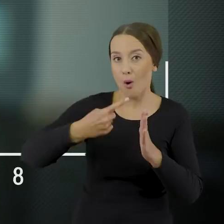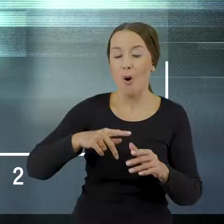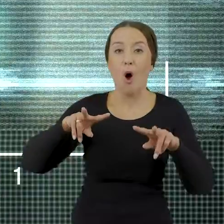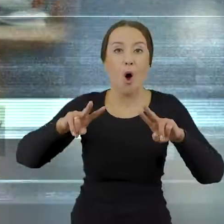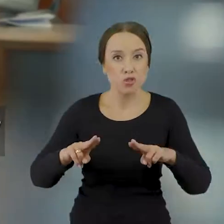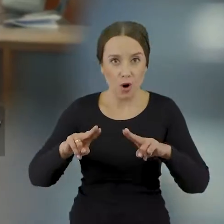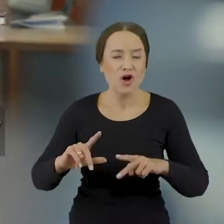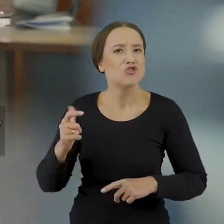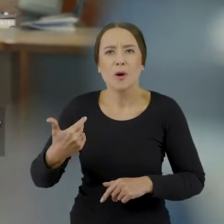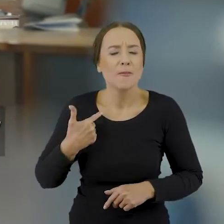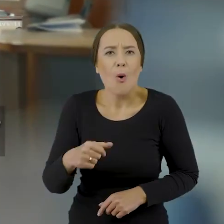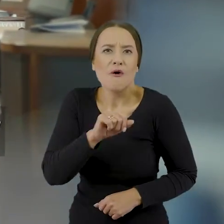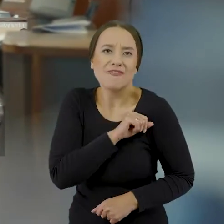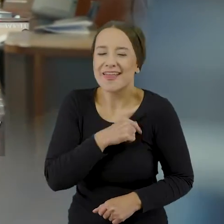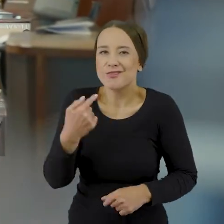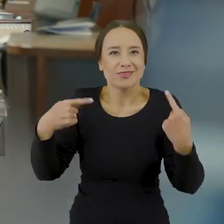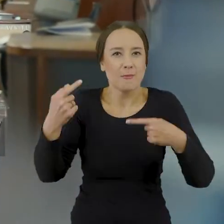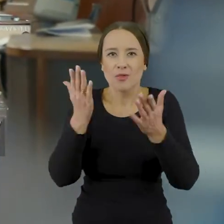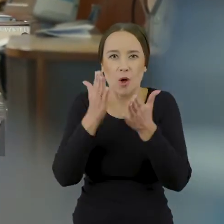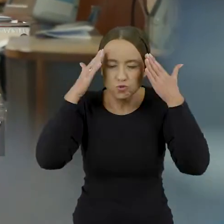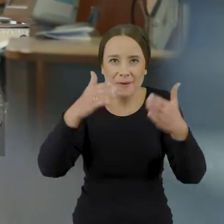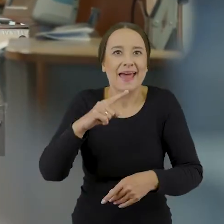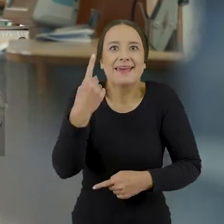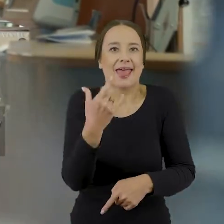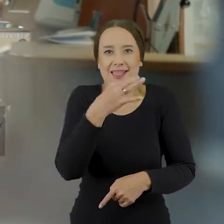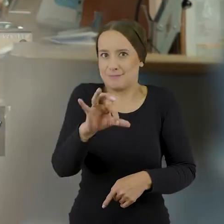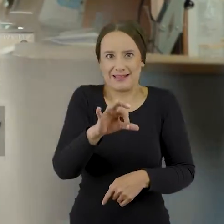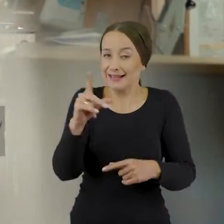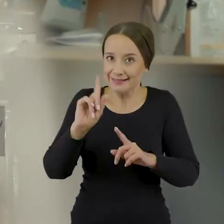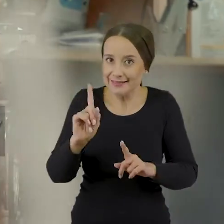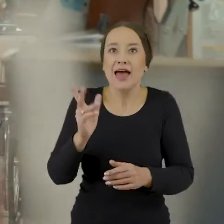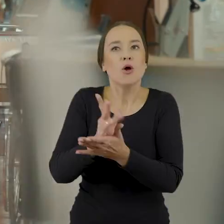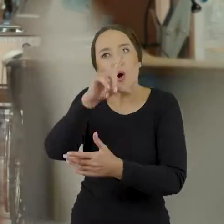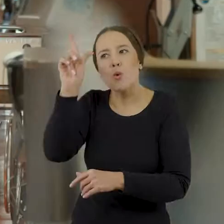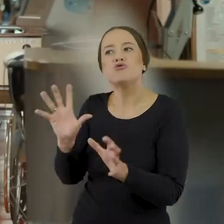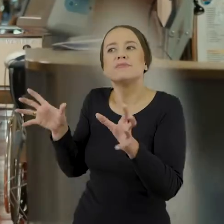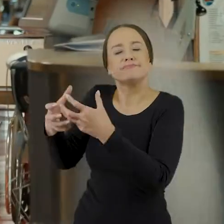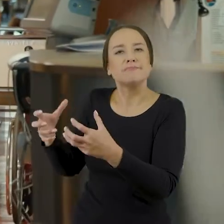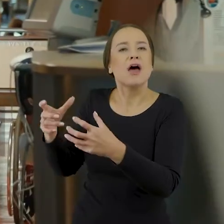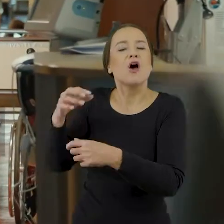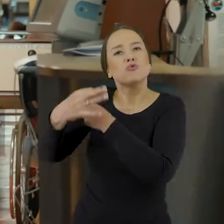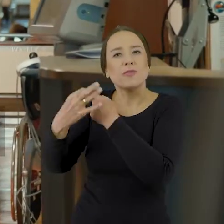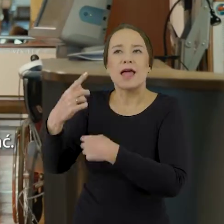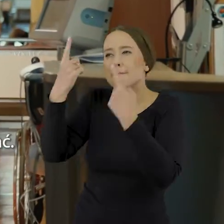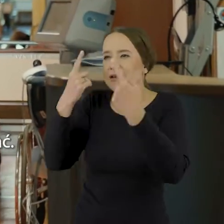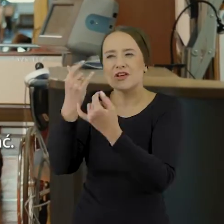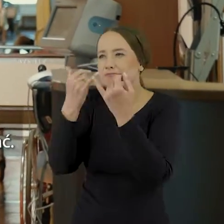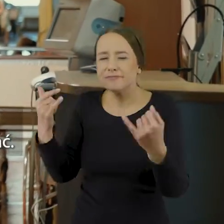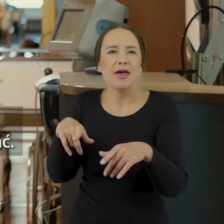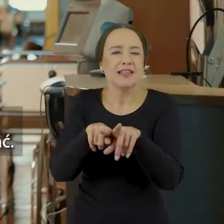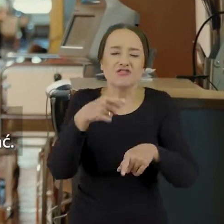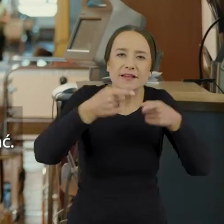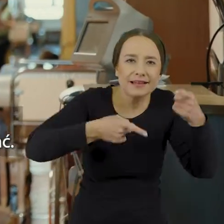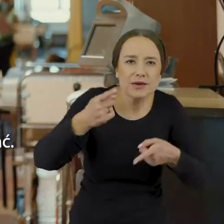onkologiczne i to co było fajne to nie było tylko skupianie się na jednej specjalizacji ludzie którzy myśleli studenci my jako studenci o różnych